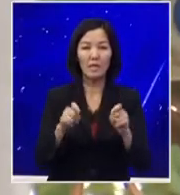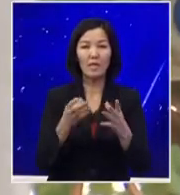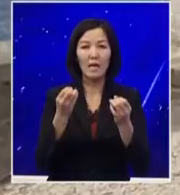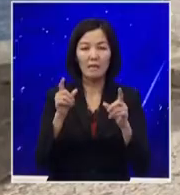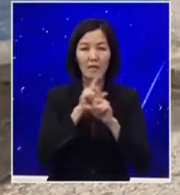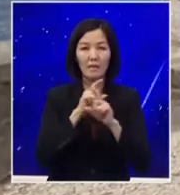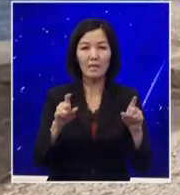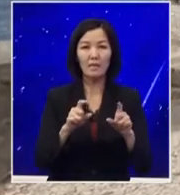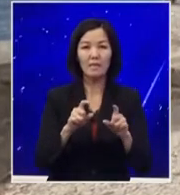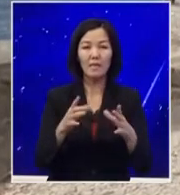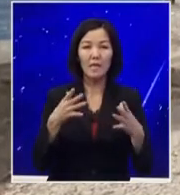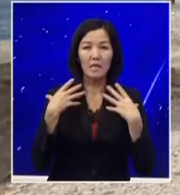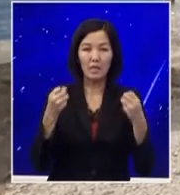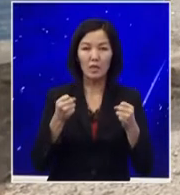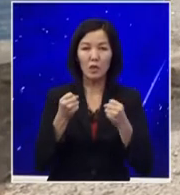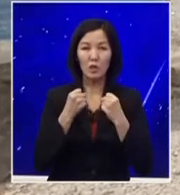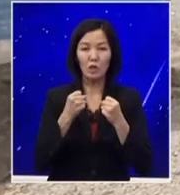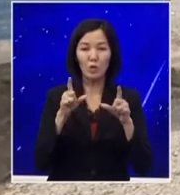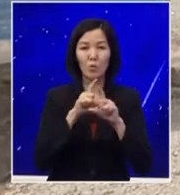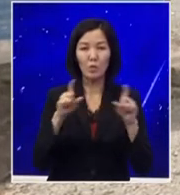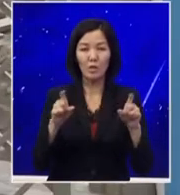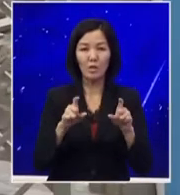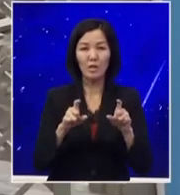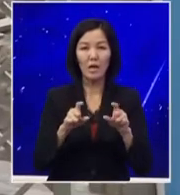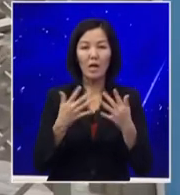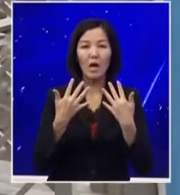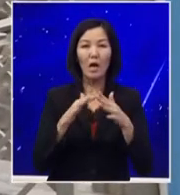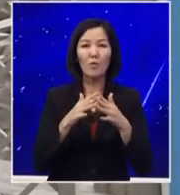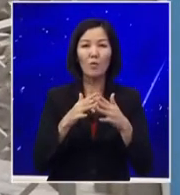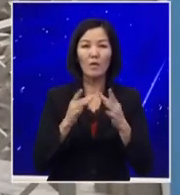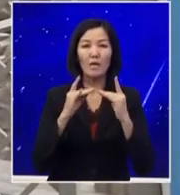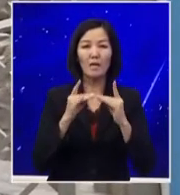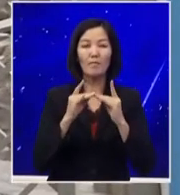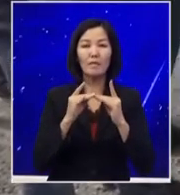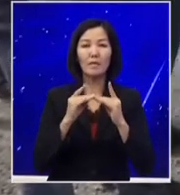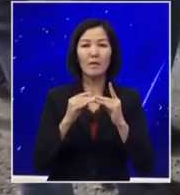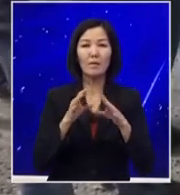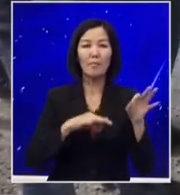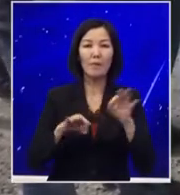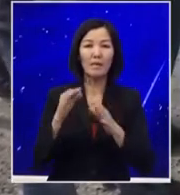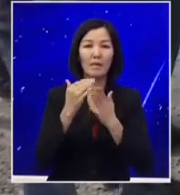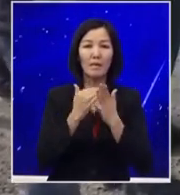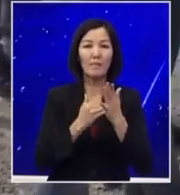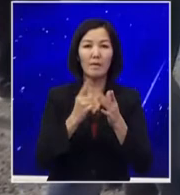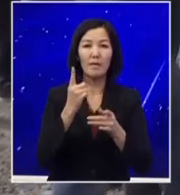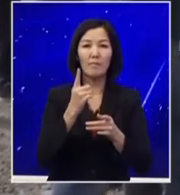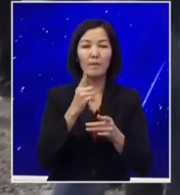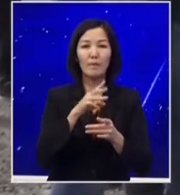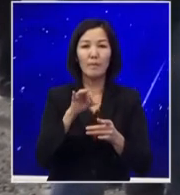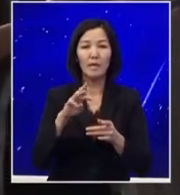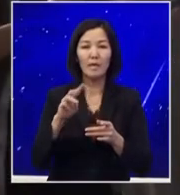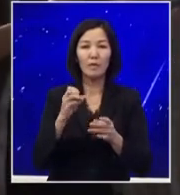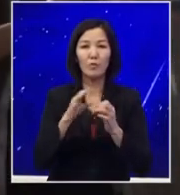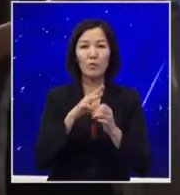бір нысан дене шынықтыру сауықтыру кешені. Ауыл ел бесігі бағдарламасымен салынып жатыр. Жоба құны 1 миллиард 14 миллион теңге.